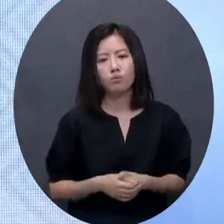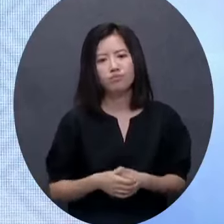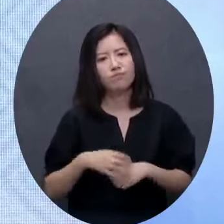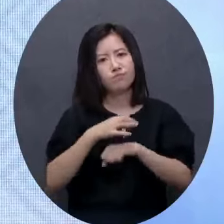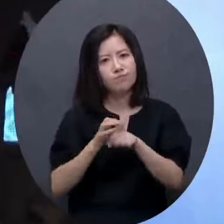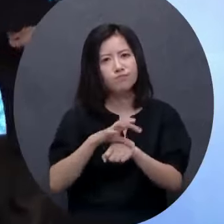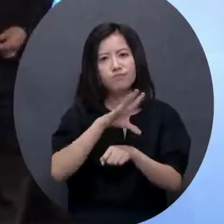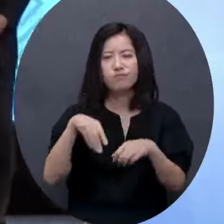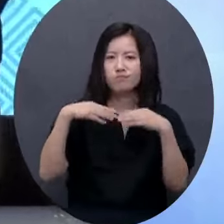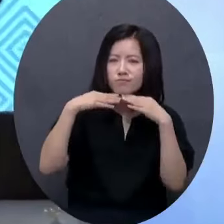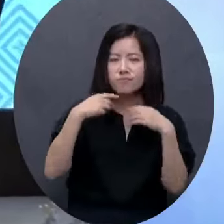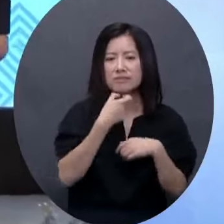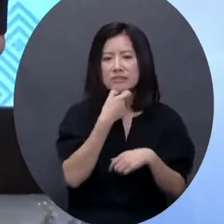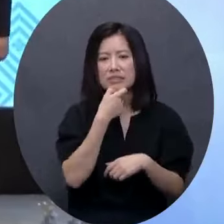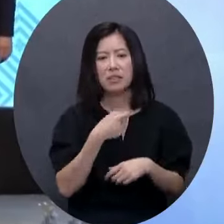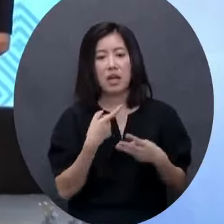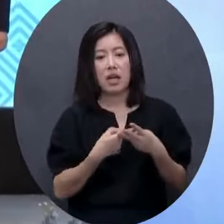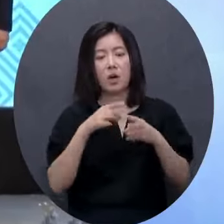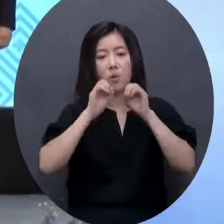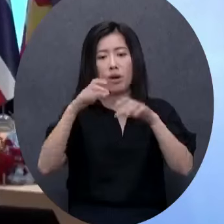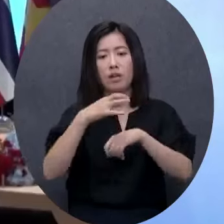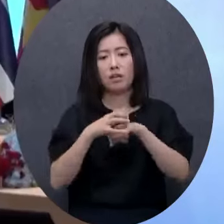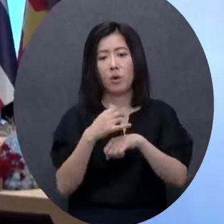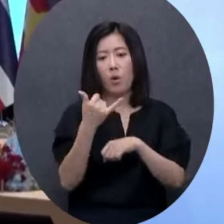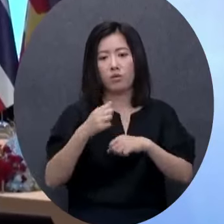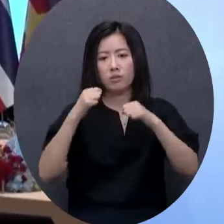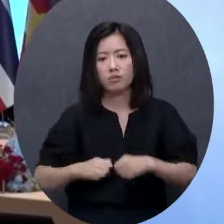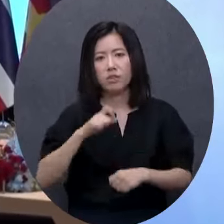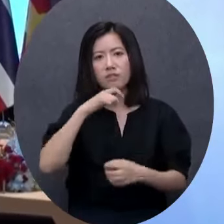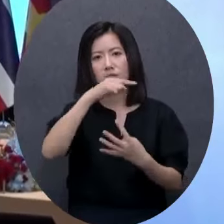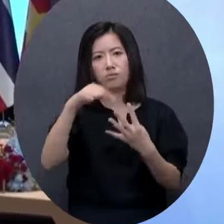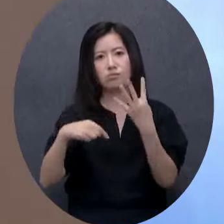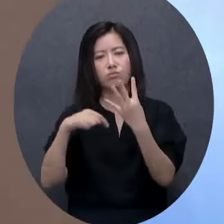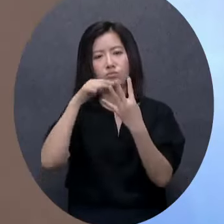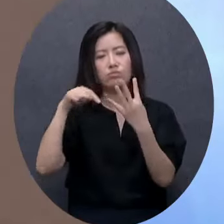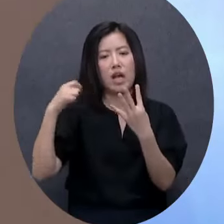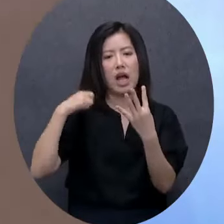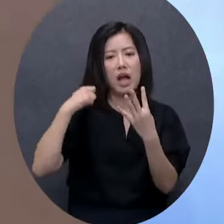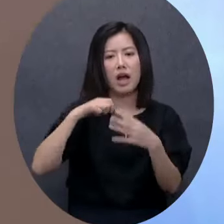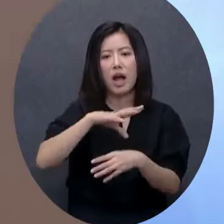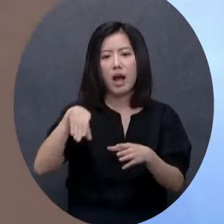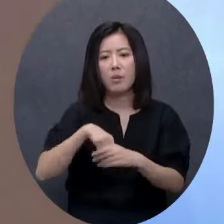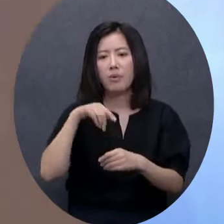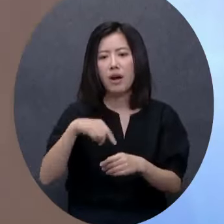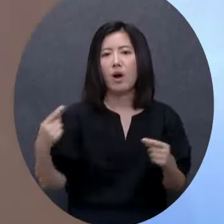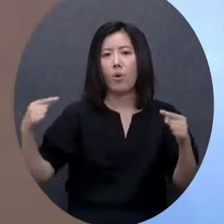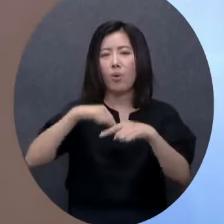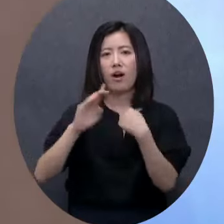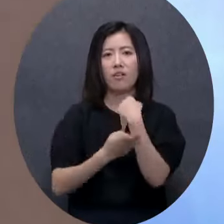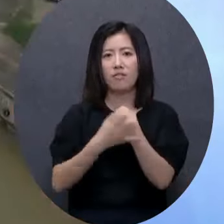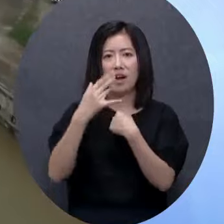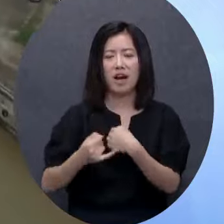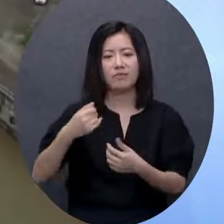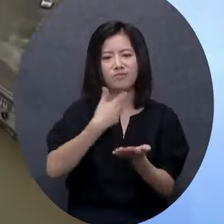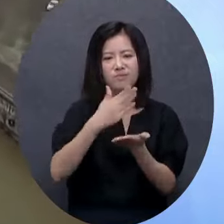社会期待。 王毅话：与会六国决心朝住四个方向重点努力，包括合作打击跨境犯罪，探